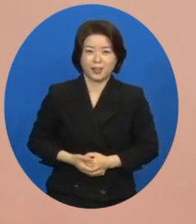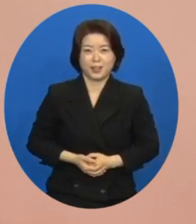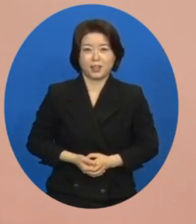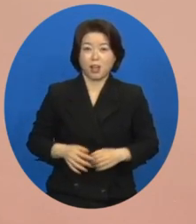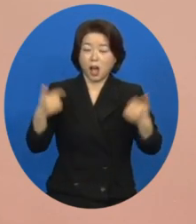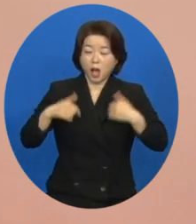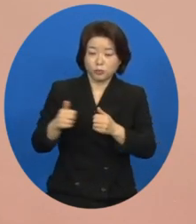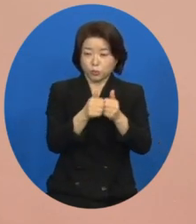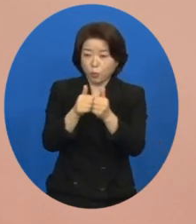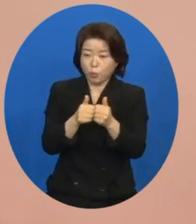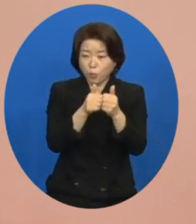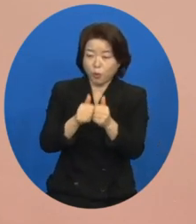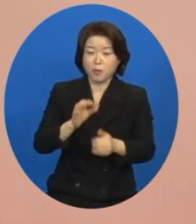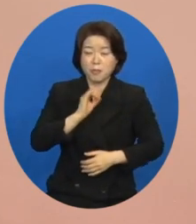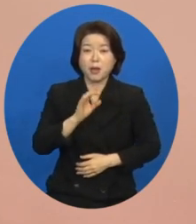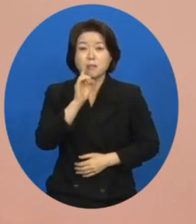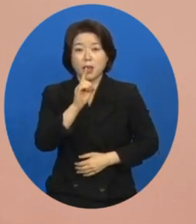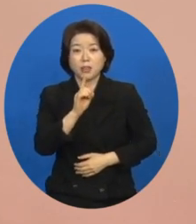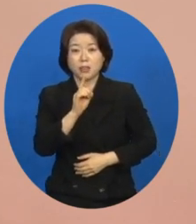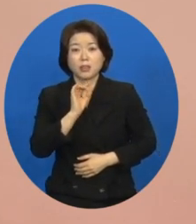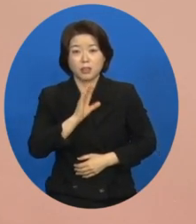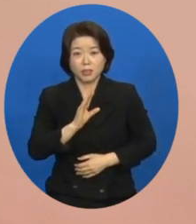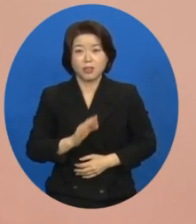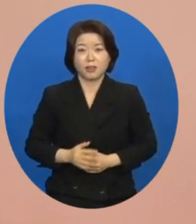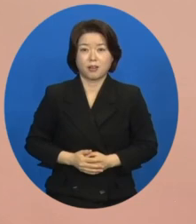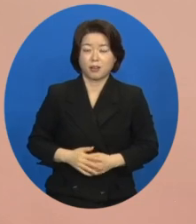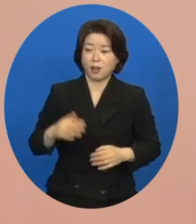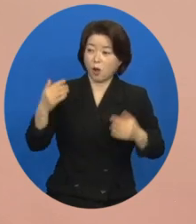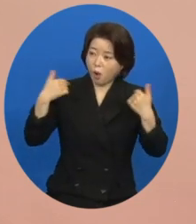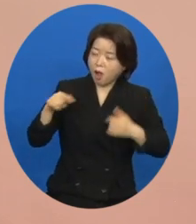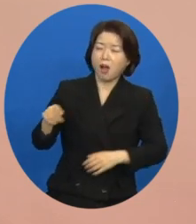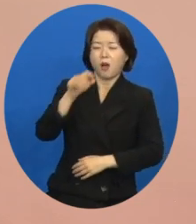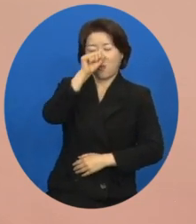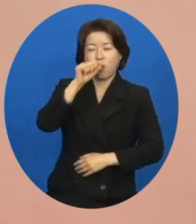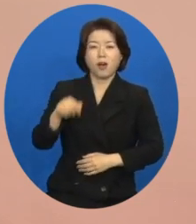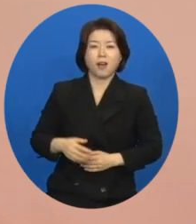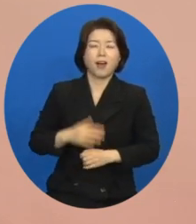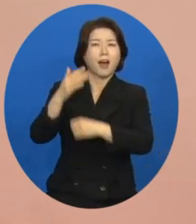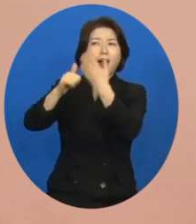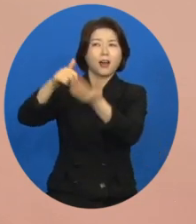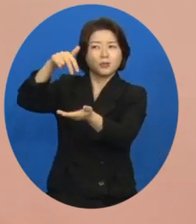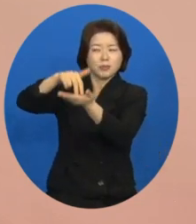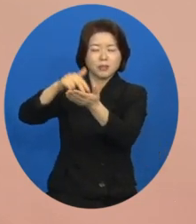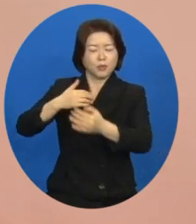매일 동행하자고 얘기하니 얼마나